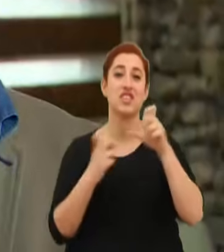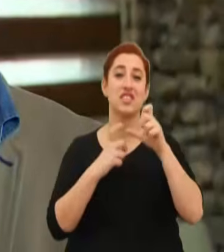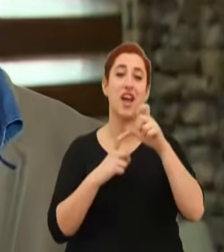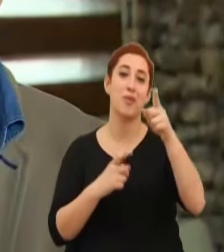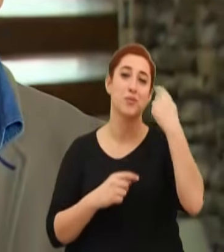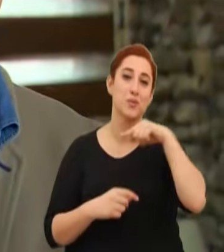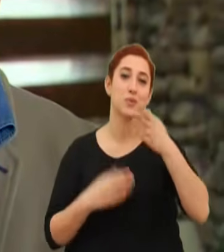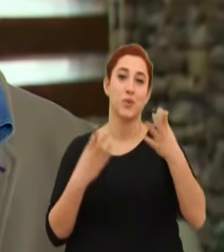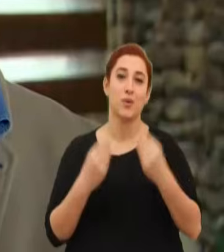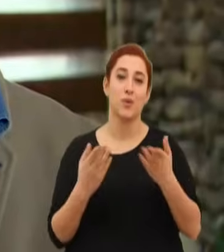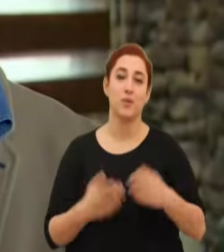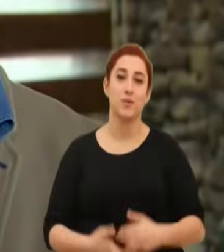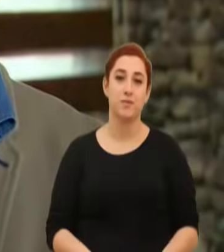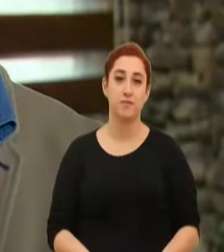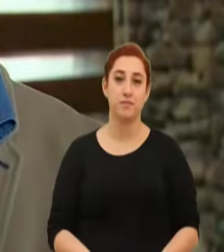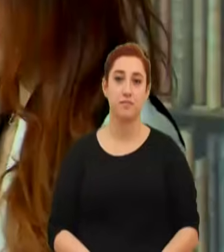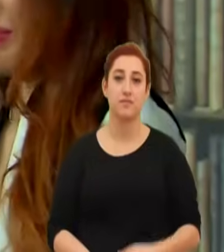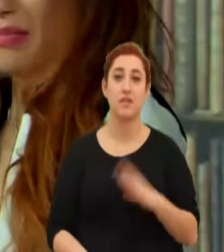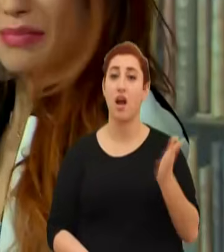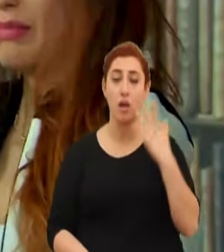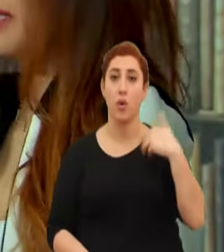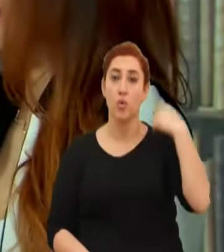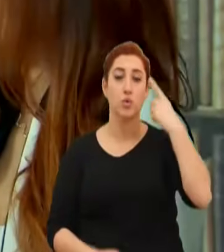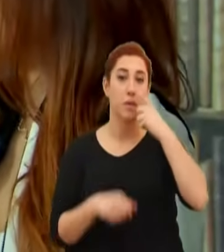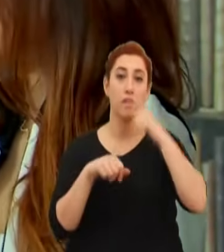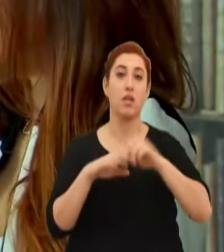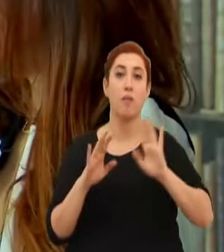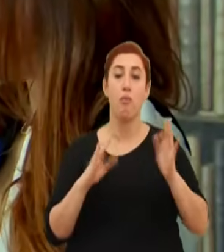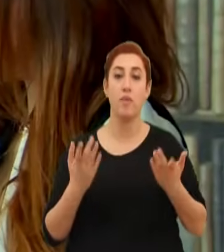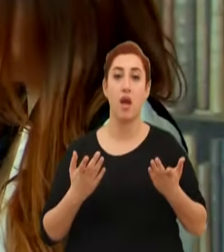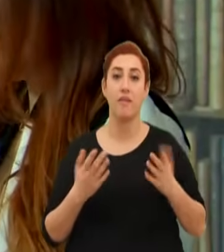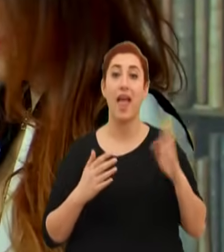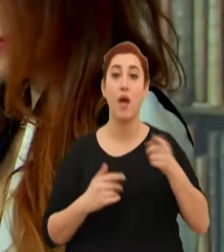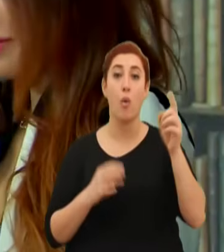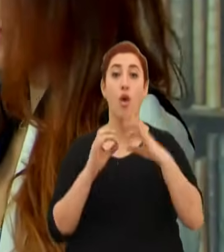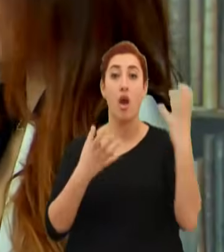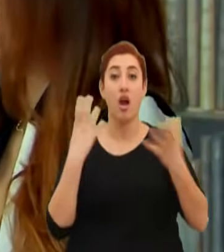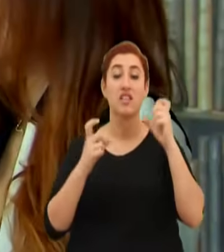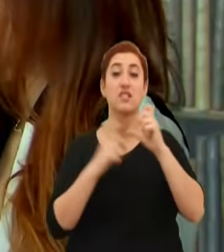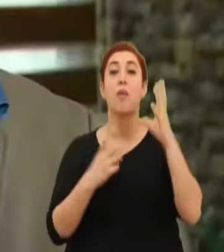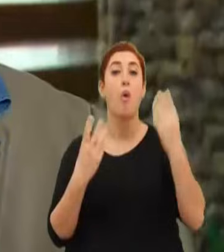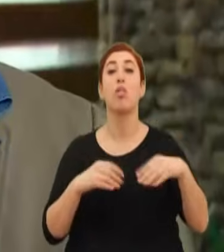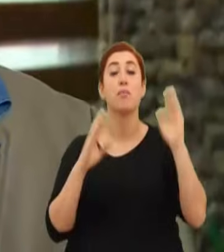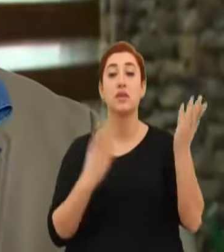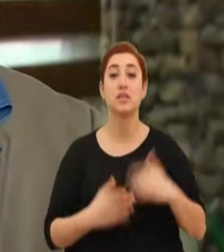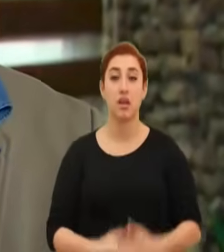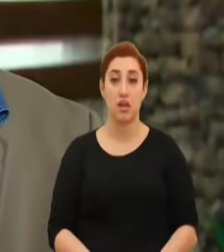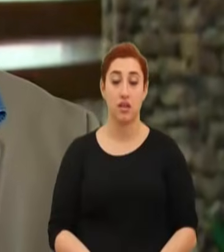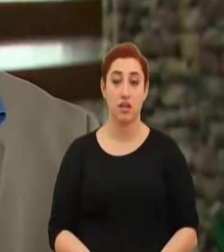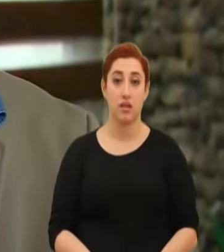Bey'in sayesinde. Hani ya hala düşündükçe inanamıyorum. Yani eğer o yangında Sarpışkom olmasaydı.